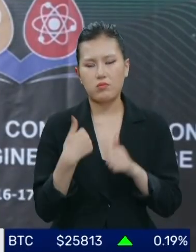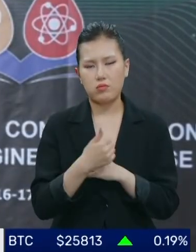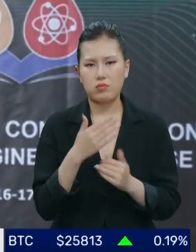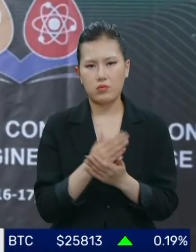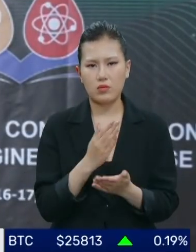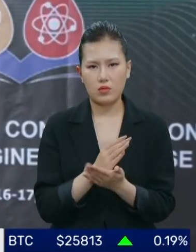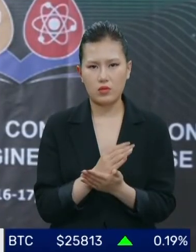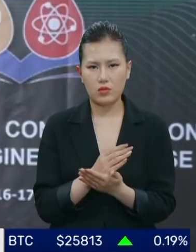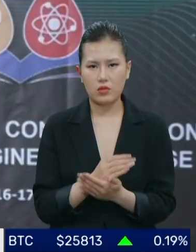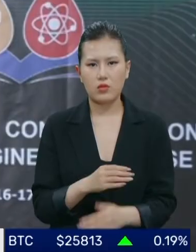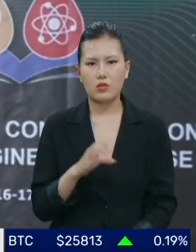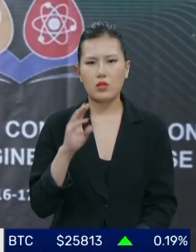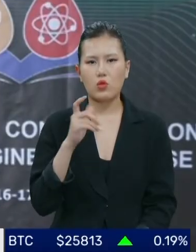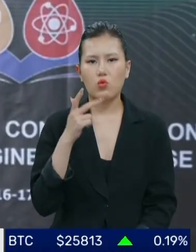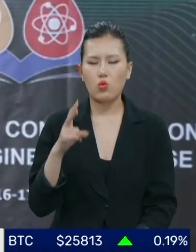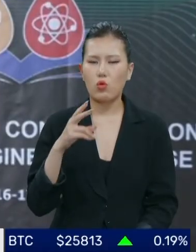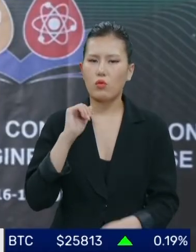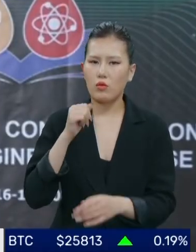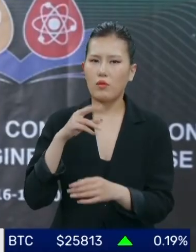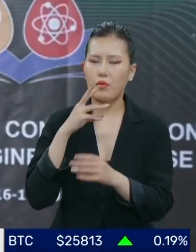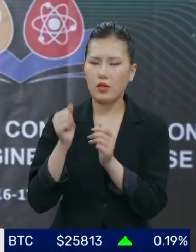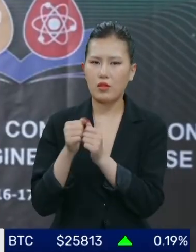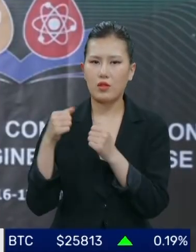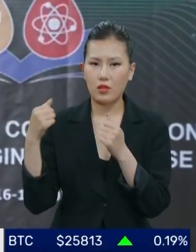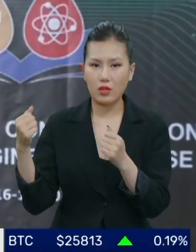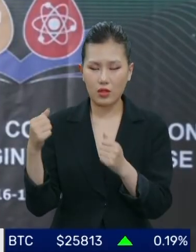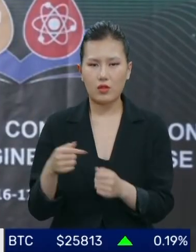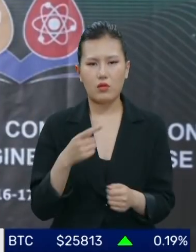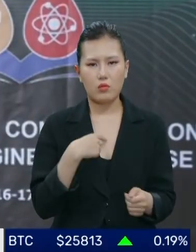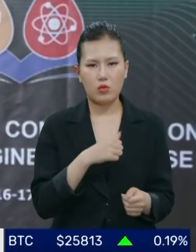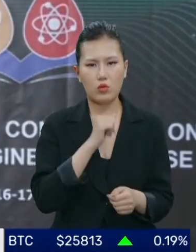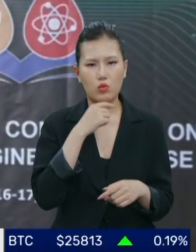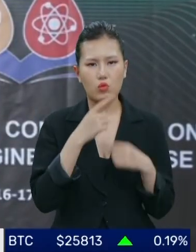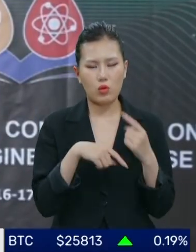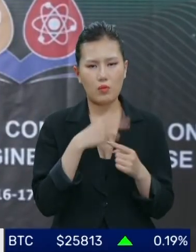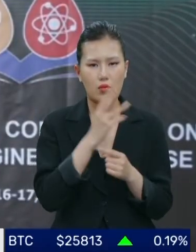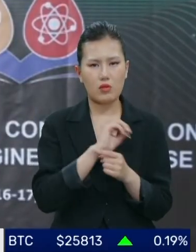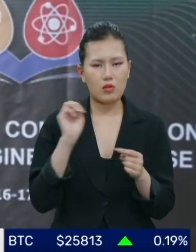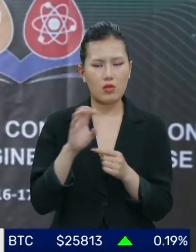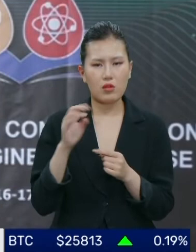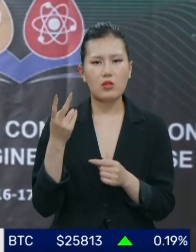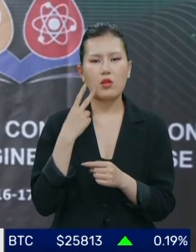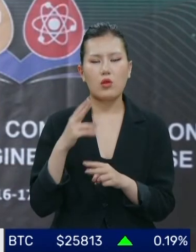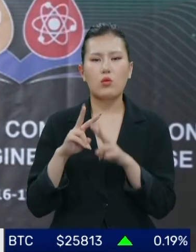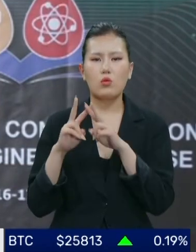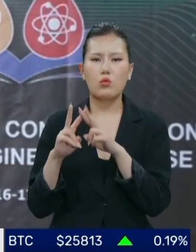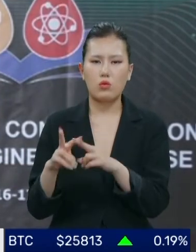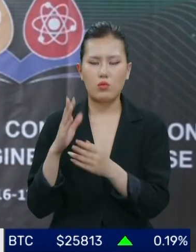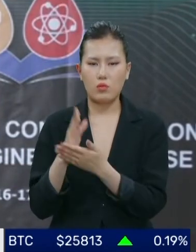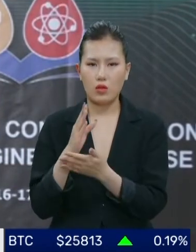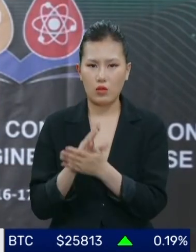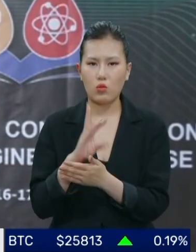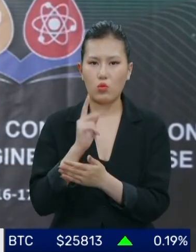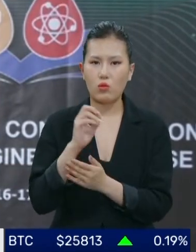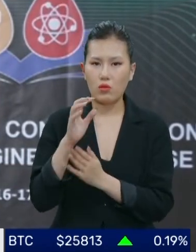Science, Scopus индексийн сэтгүүлүүдэд бол манай профессоруудын бол өгүүлэлүүд бол тогтмол хэвлэгдэн гардаг. А тэгэхээр энэ өгүүлэлүүдийг бол бид нар яг